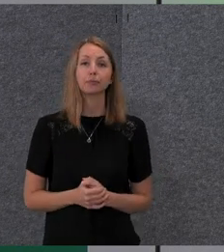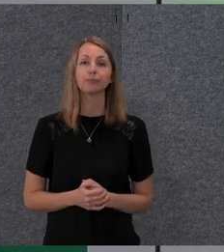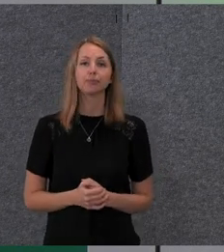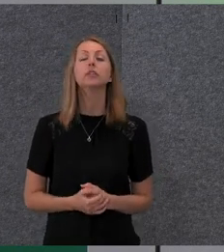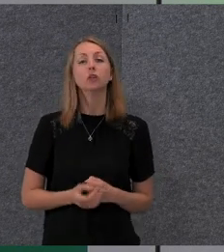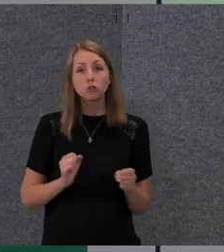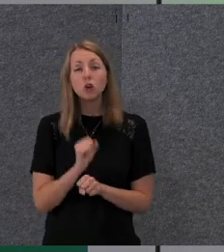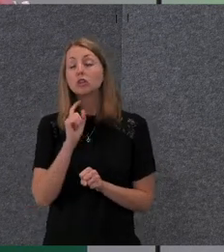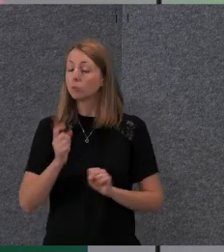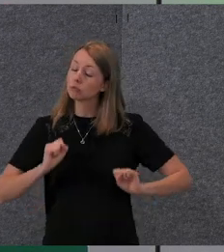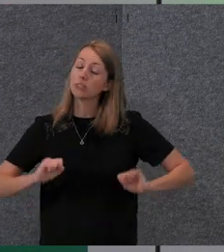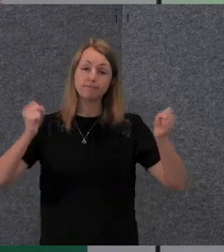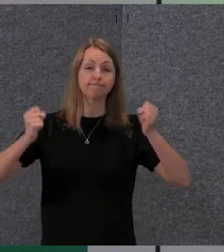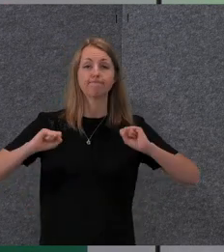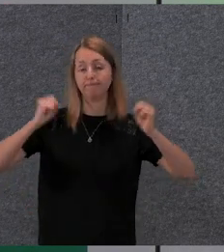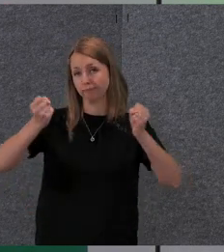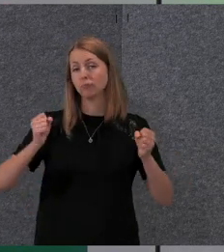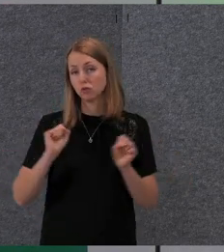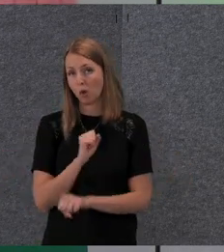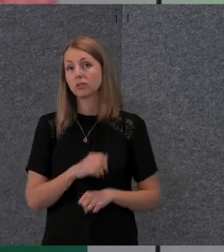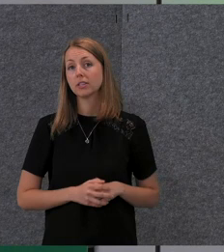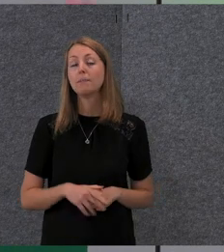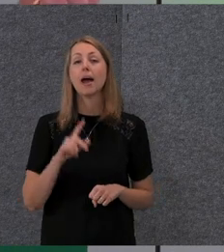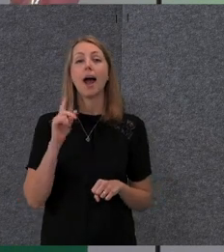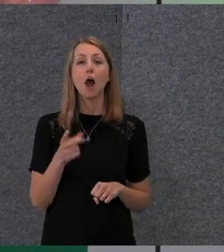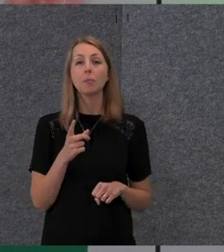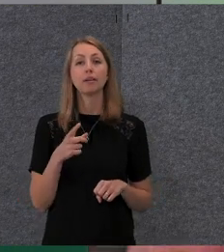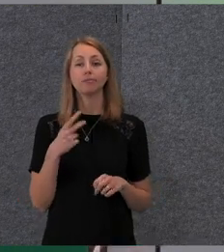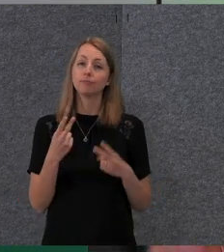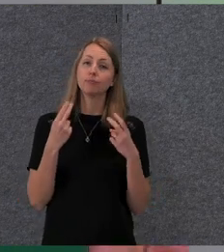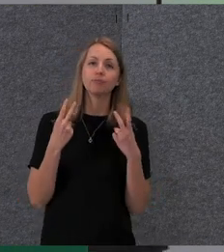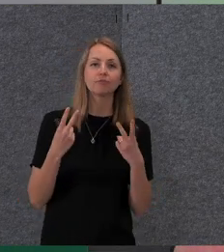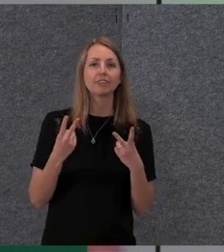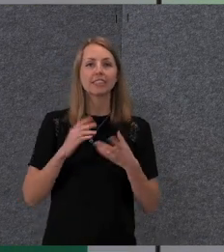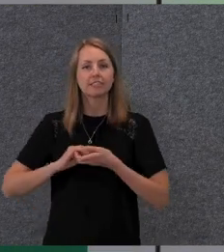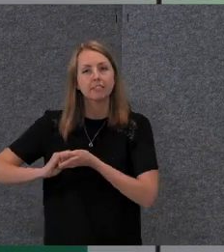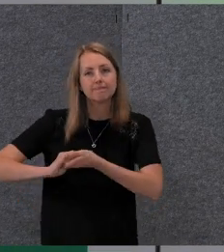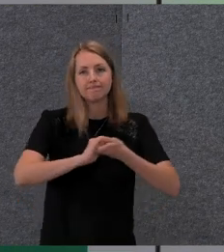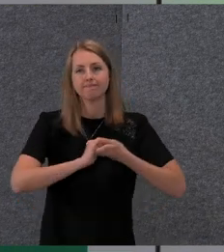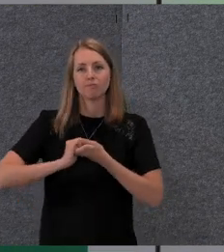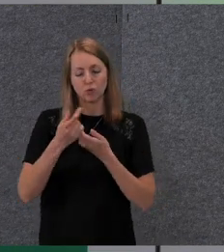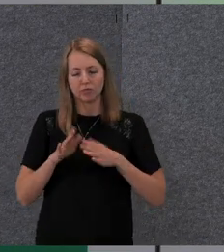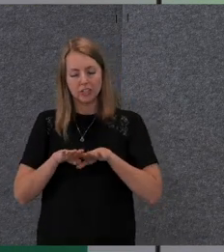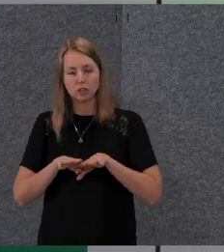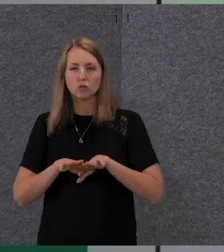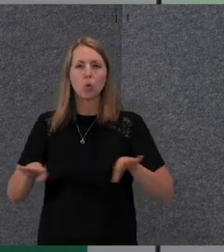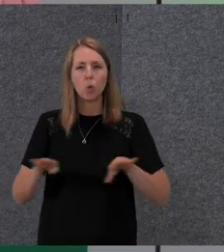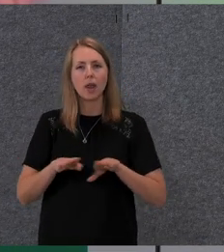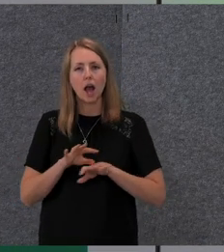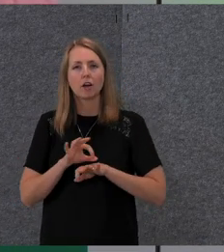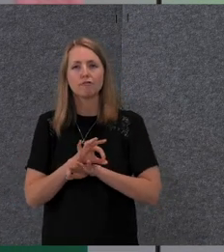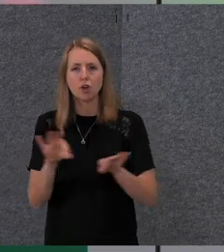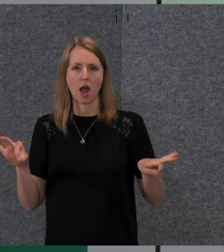Aber gleichwohl der Grundsatz, eine für alle, eine gemeinsame, solidarische Basis zu finden für